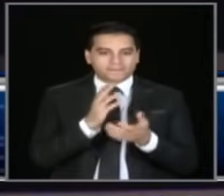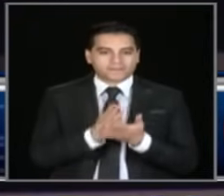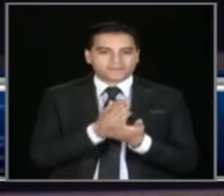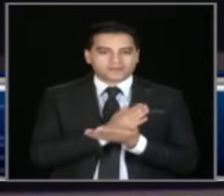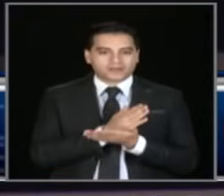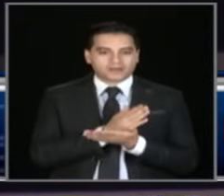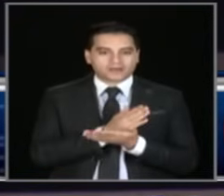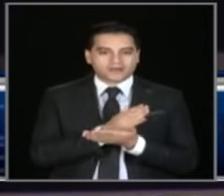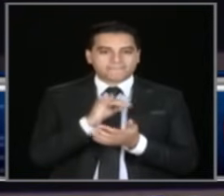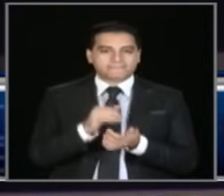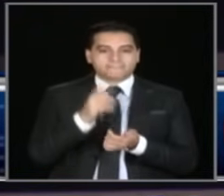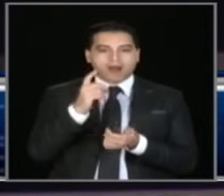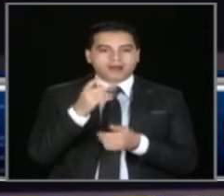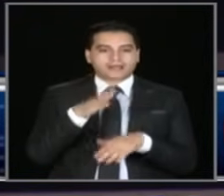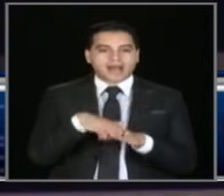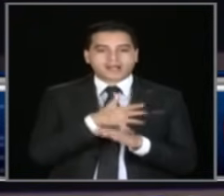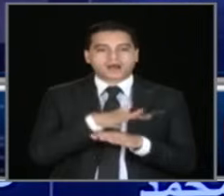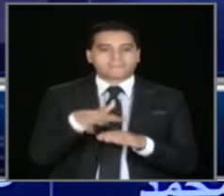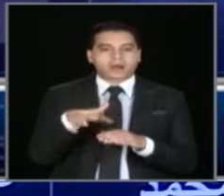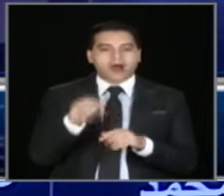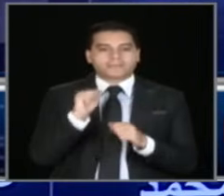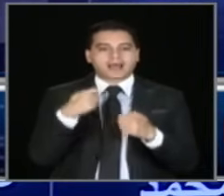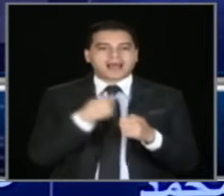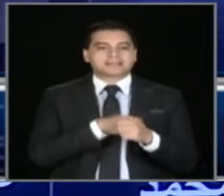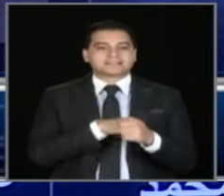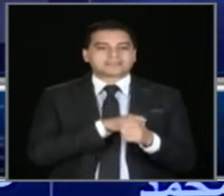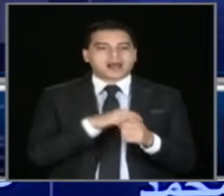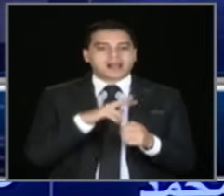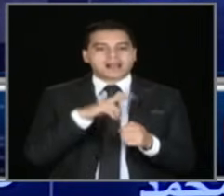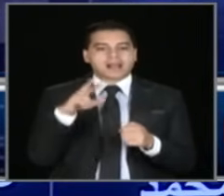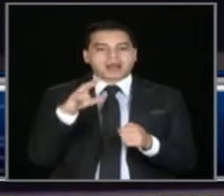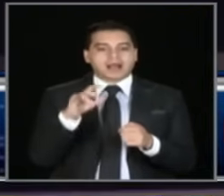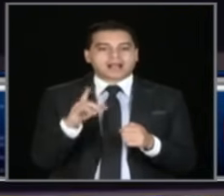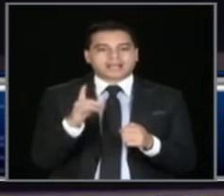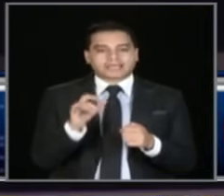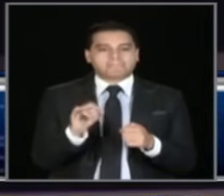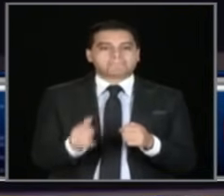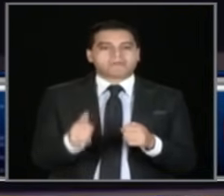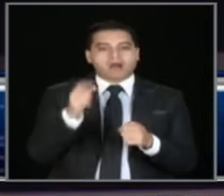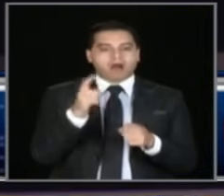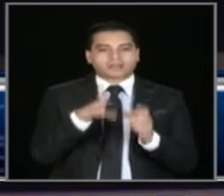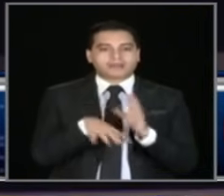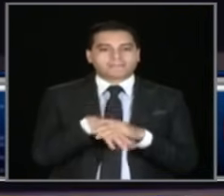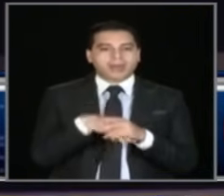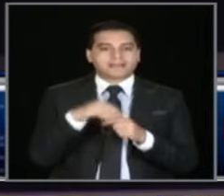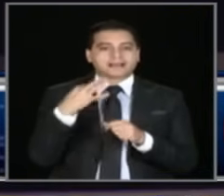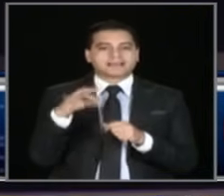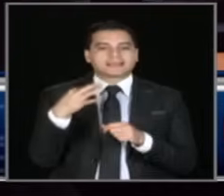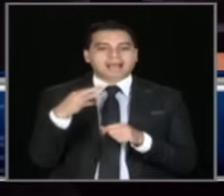ومار يعني البحر بالإسباني. لاريمار بيستخدم في صناعة